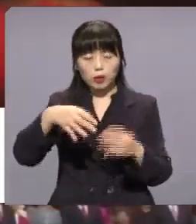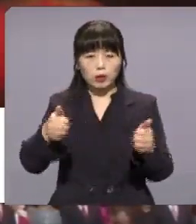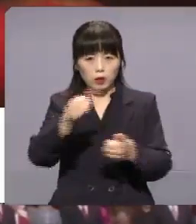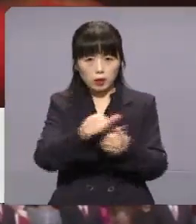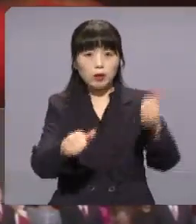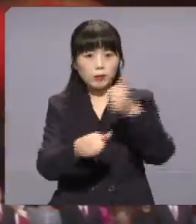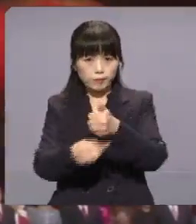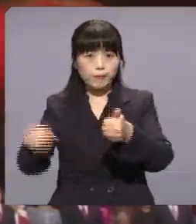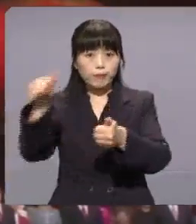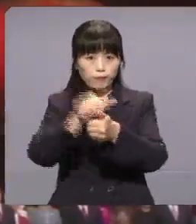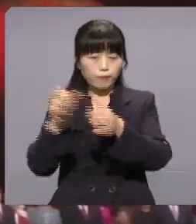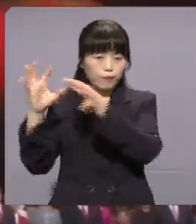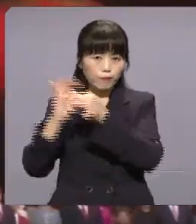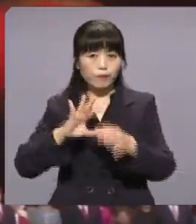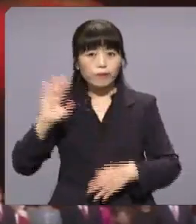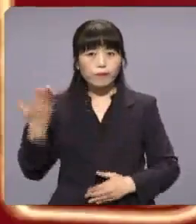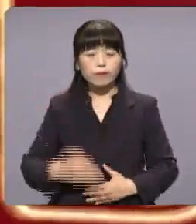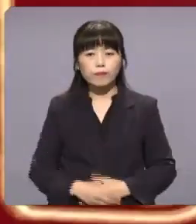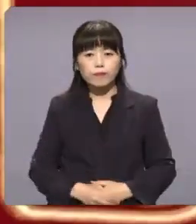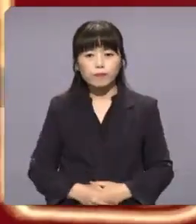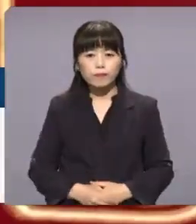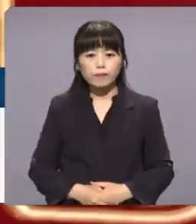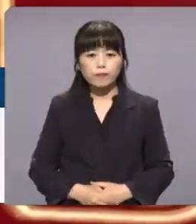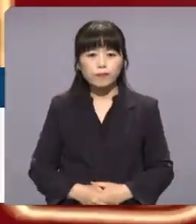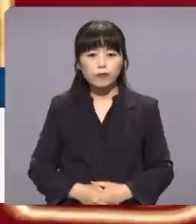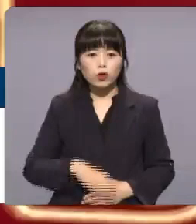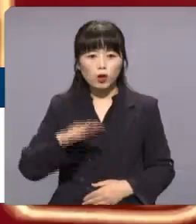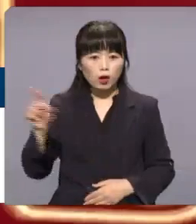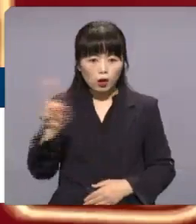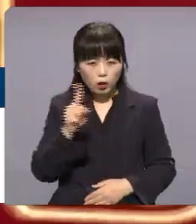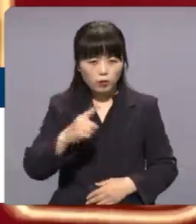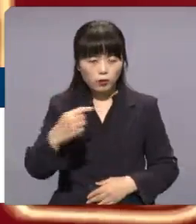번째 임기를 이어가는 겁니다.